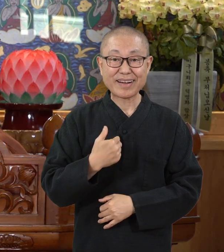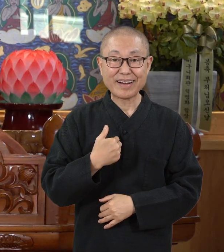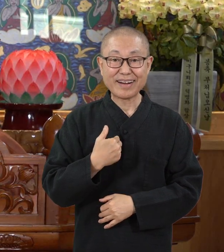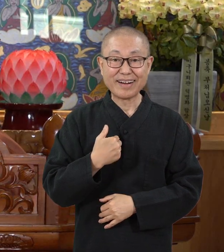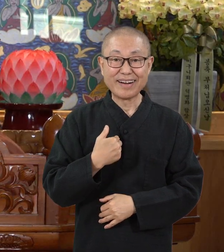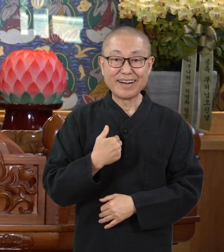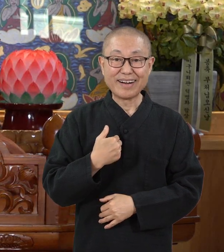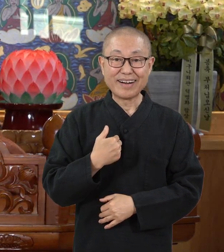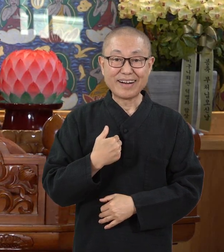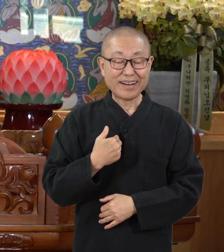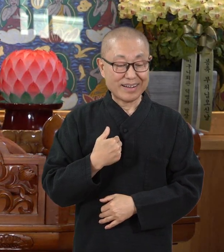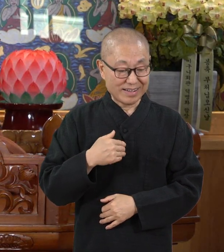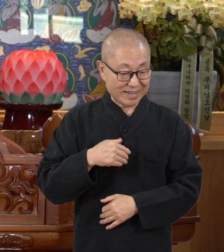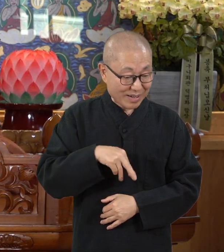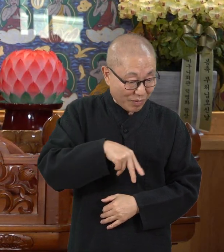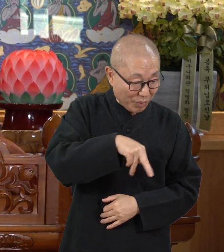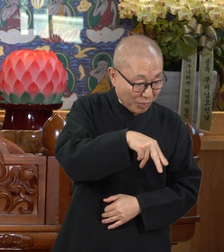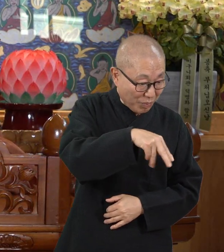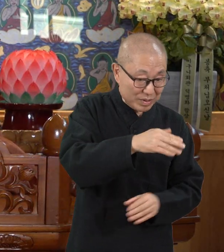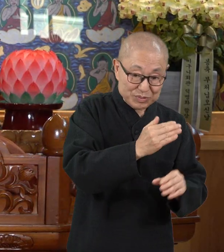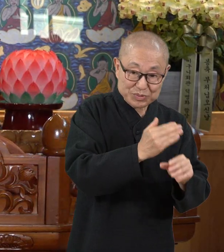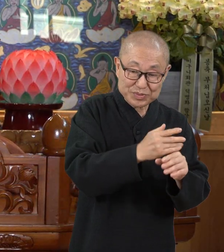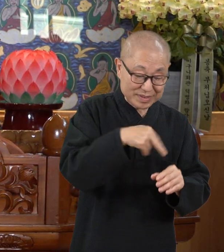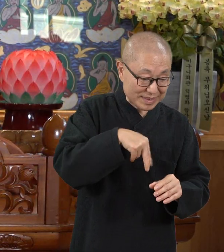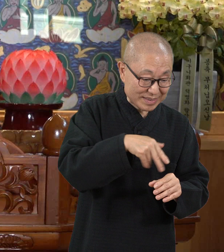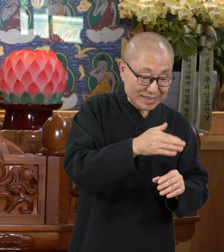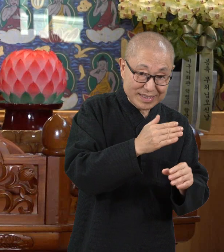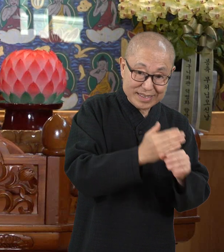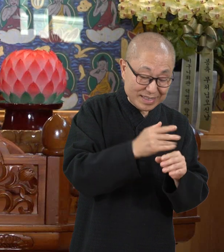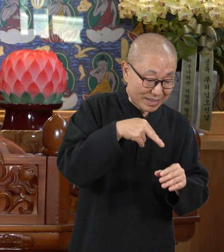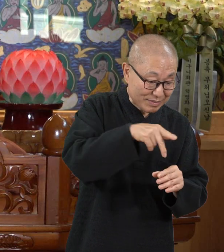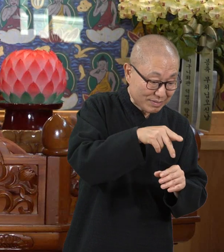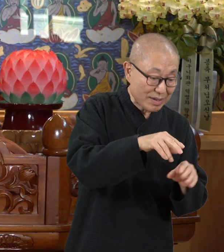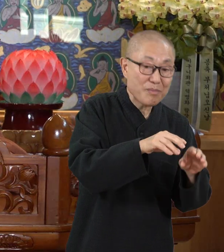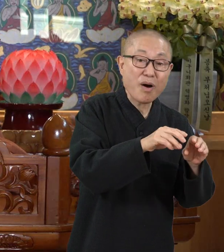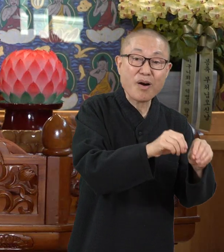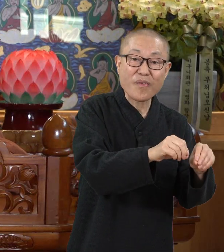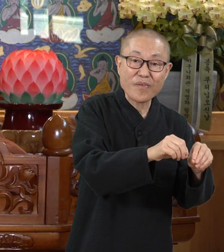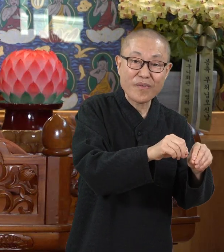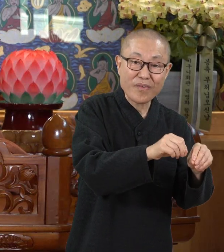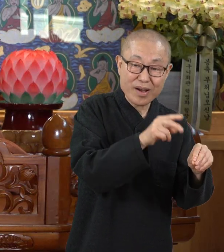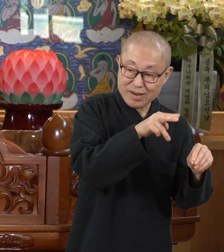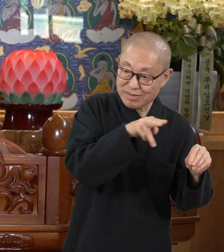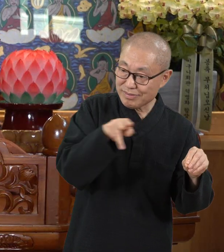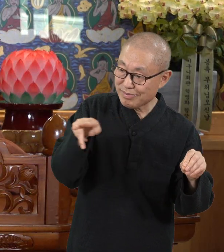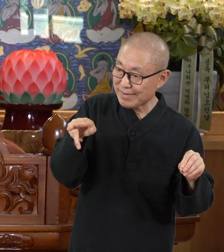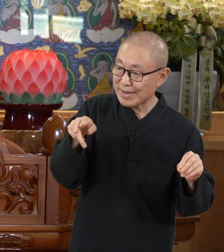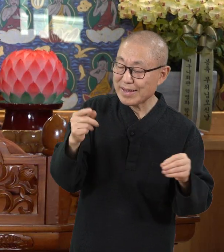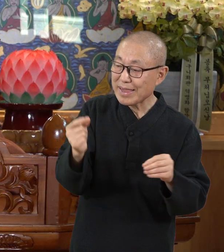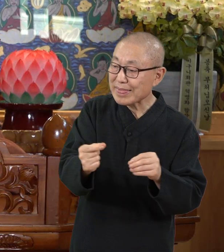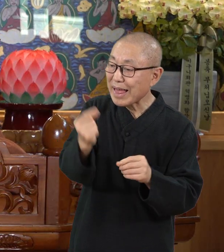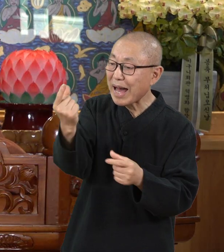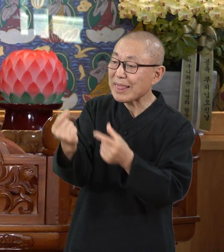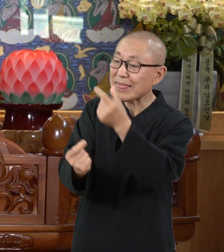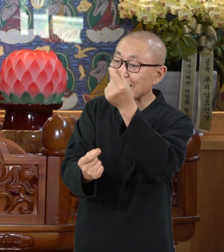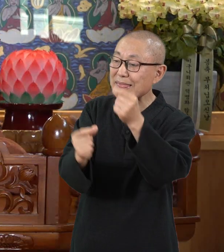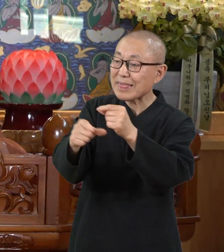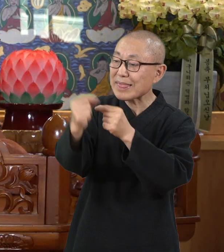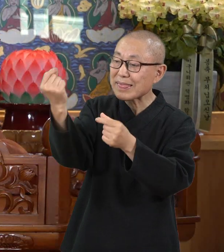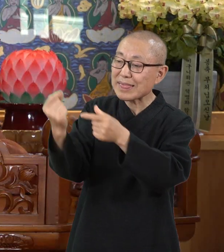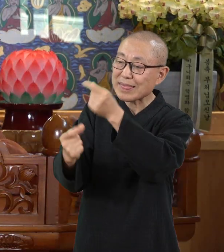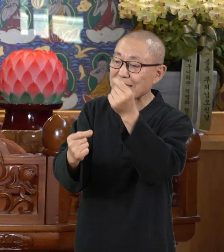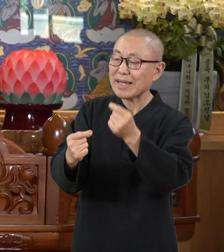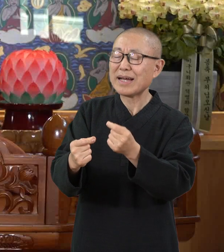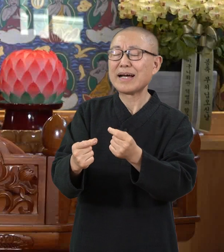제가 올라가던 길을 그 계단에 발걸음을 멈추고 그 난화분에 대해서 내가